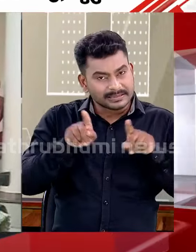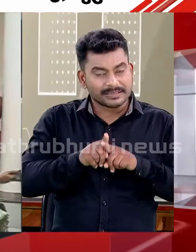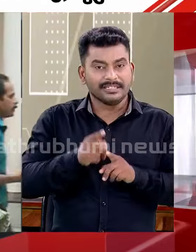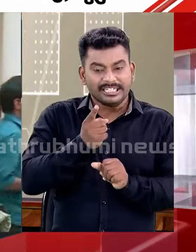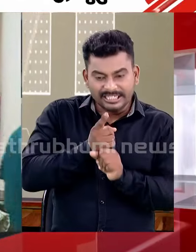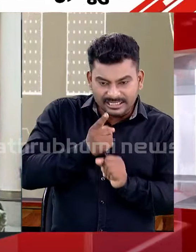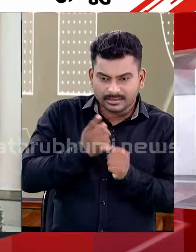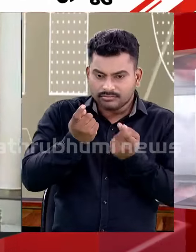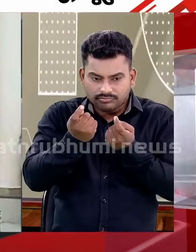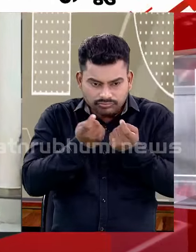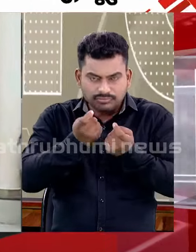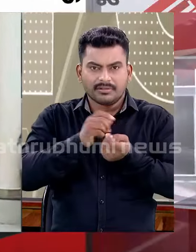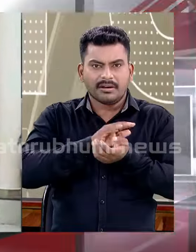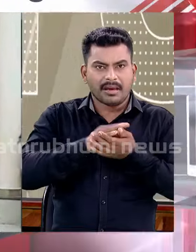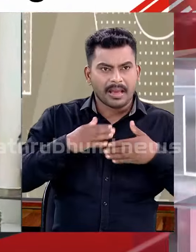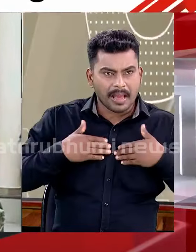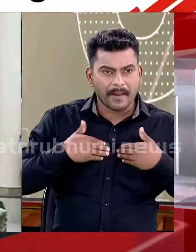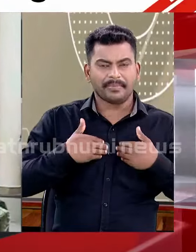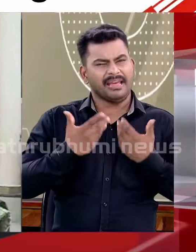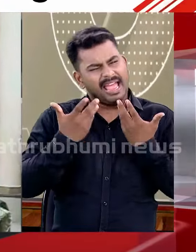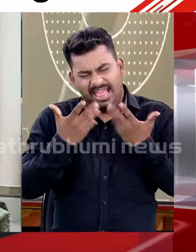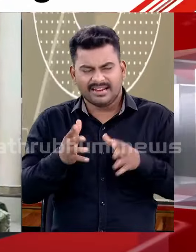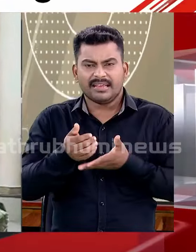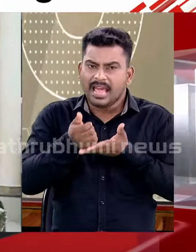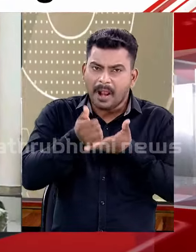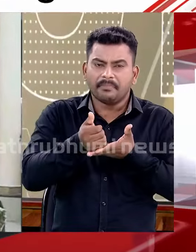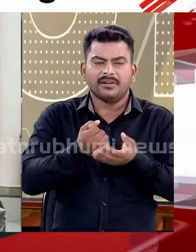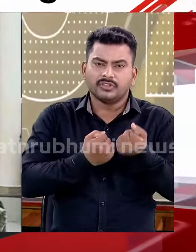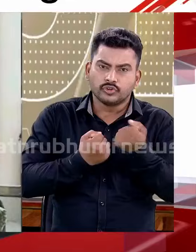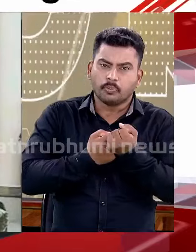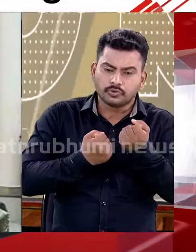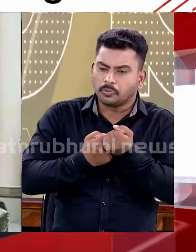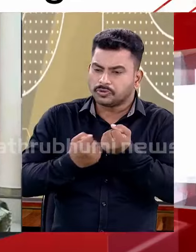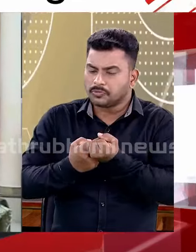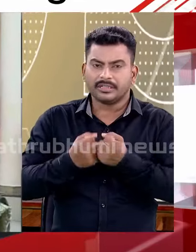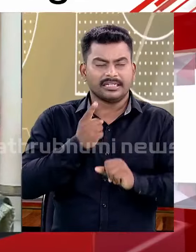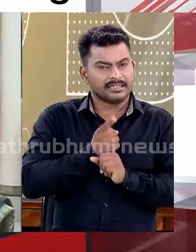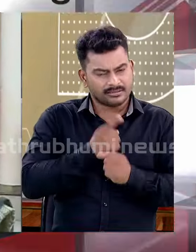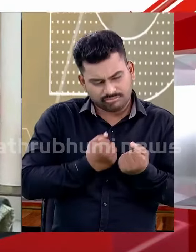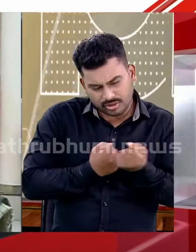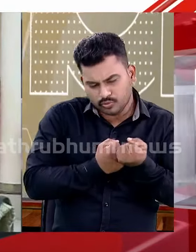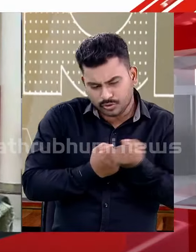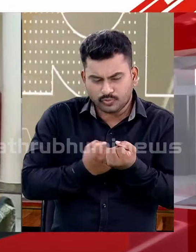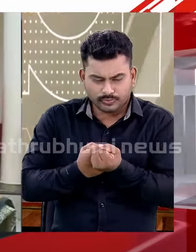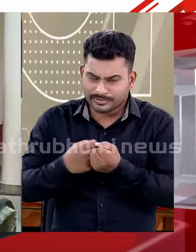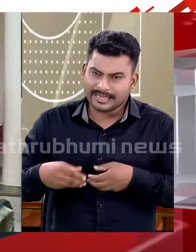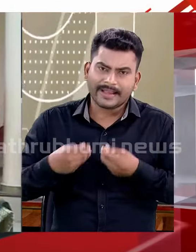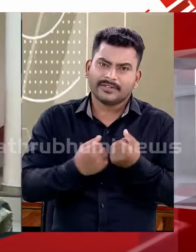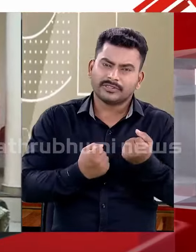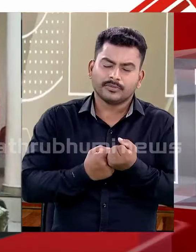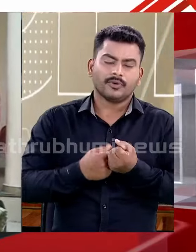സന്തോഷങ്ങളിലും അവരുടെ ദുഃഖത്തിലും പഠനത്തിലും എല്ലാവിധ കാര്യങ്ങൾക്കും അവർക്ക് വേണ്ട മികച്ച പിന്തുണയുമായി എപ്പോഴും അവരുടെ അധ്യാപകർ